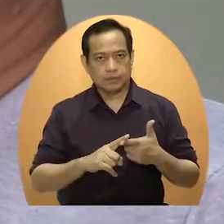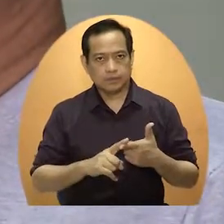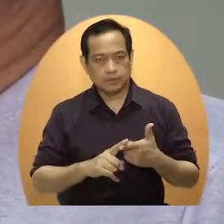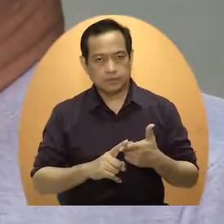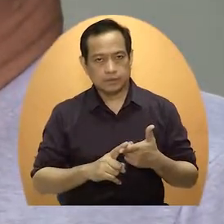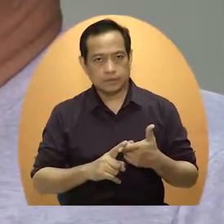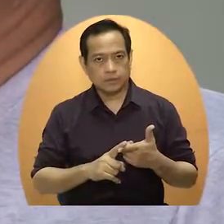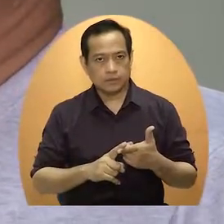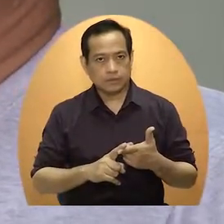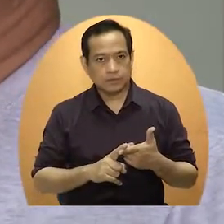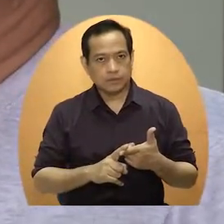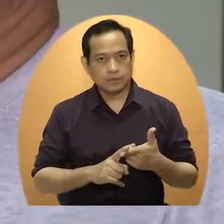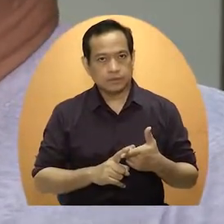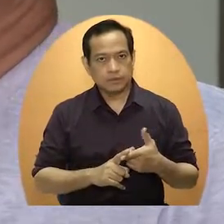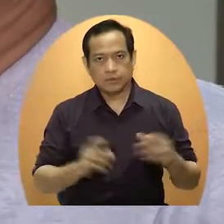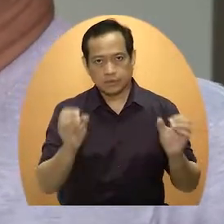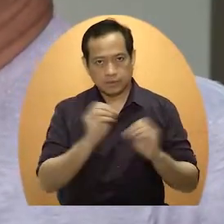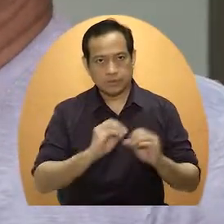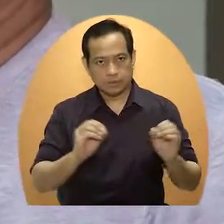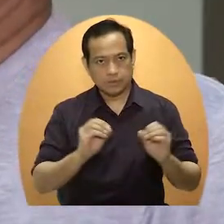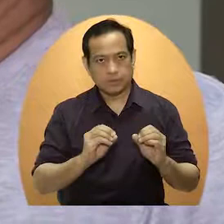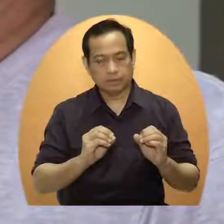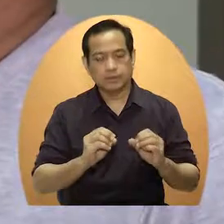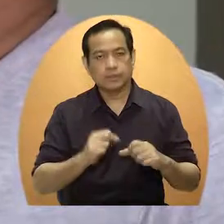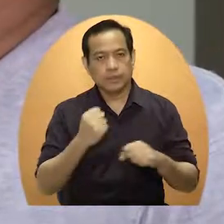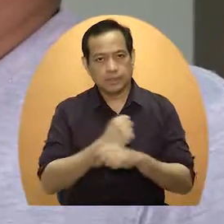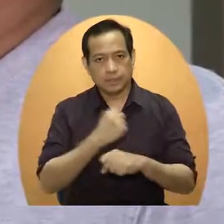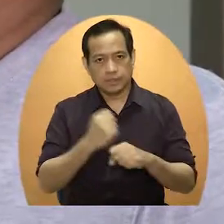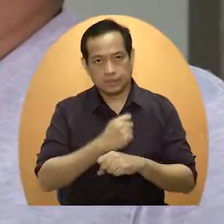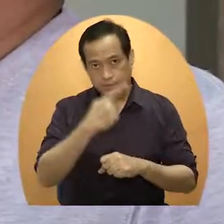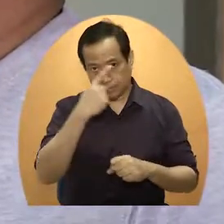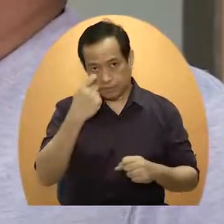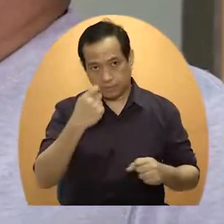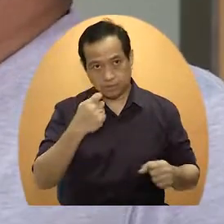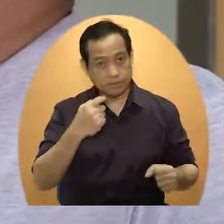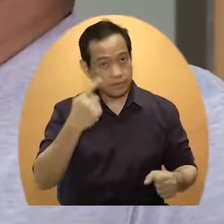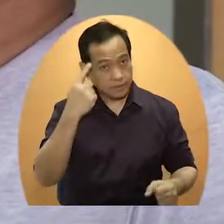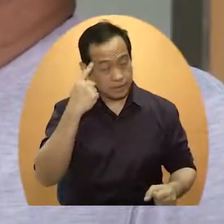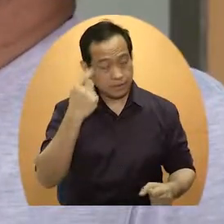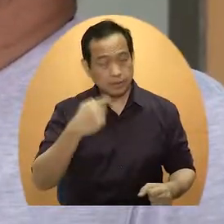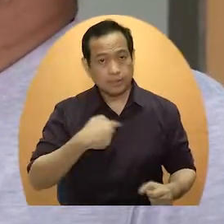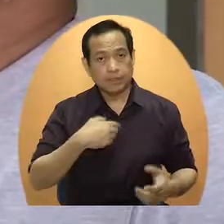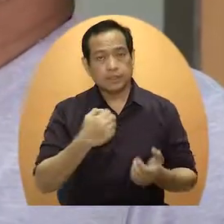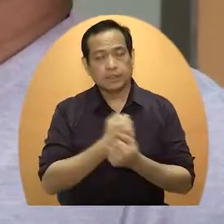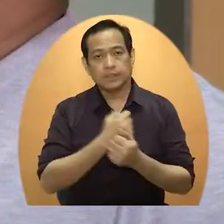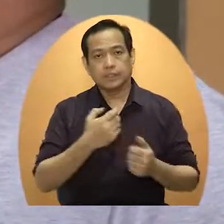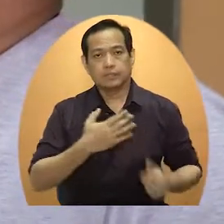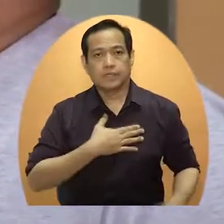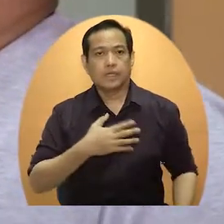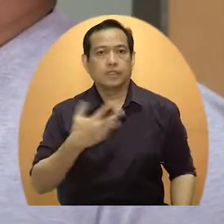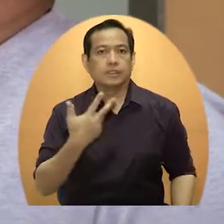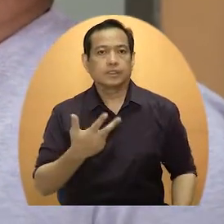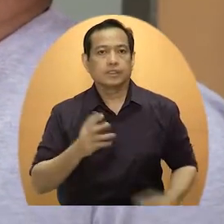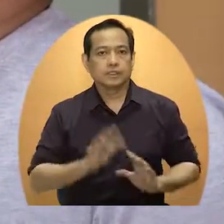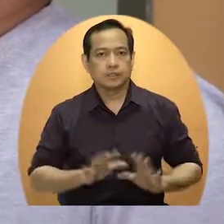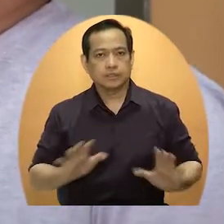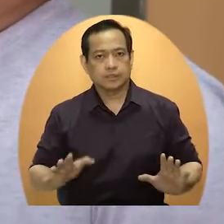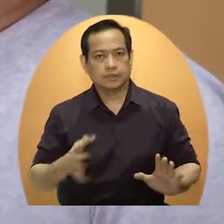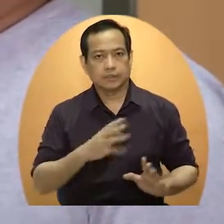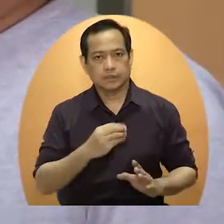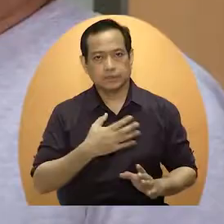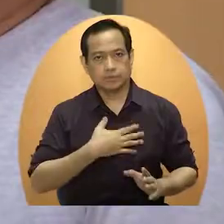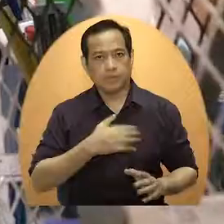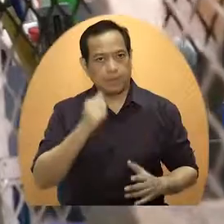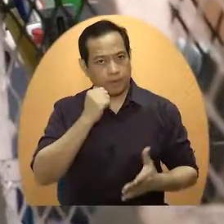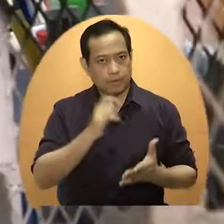Yun niya, nagkaano kami. Wala naman po kaming away kasi ang inisip ko, mahal ko yung anak kong tatlo tapos asawa